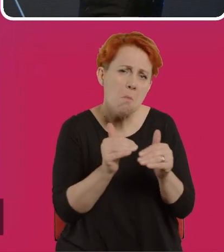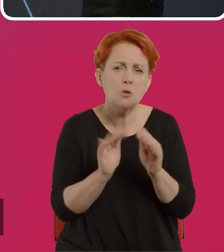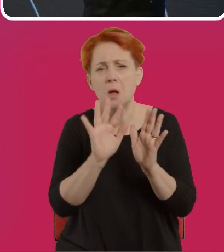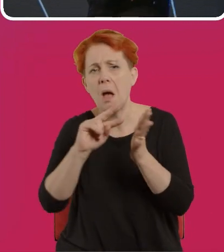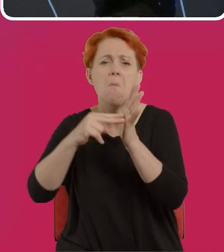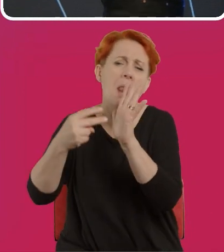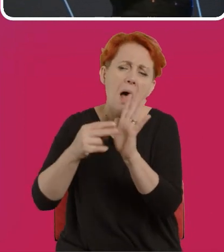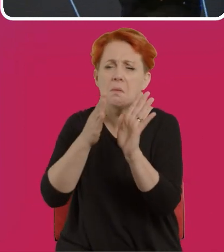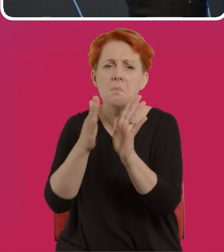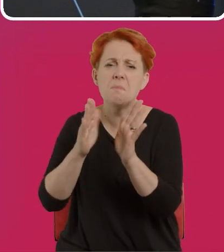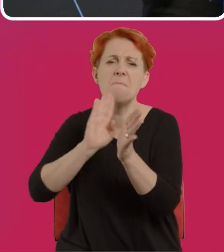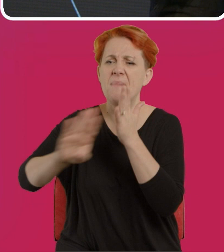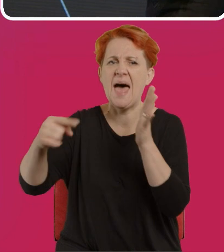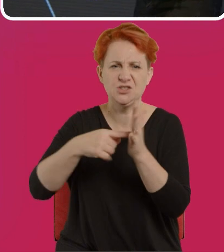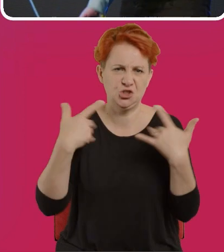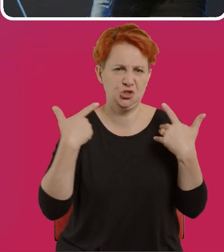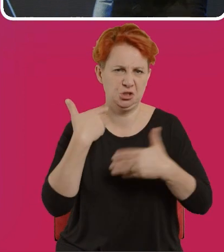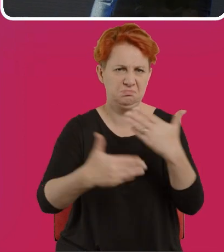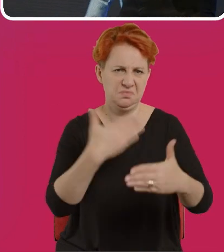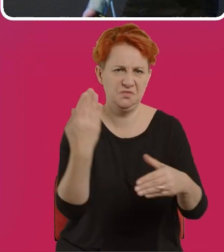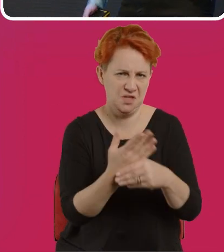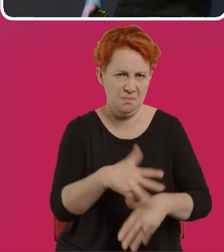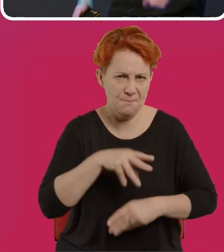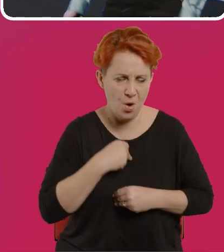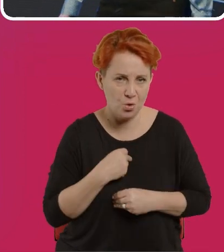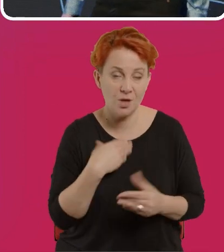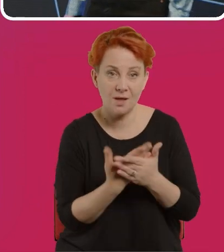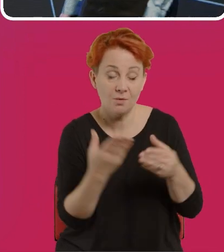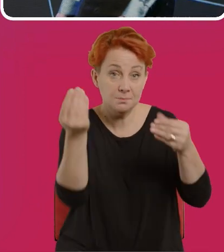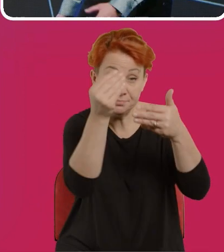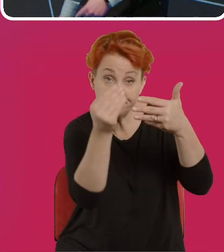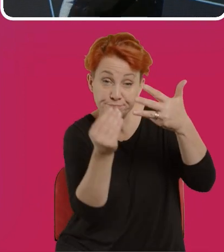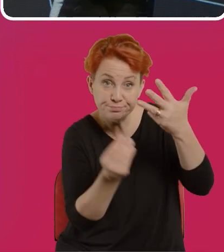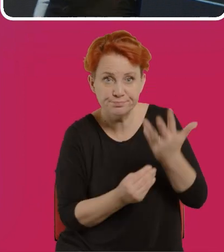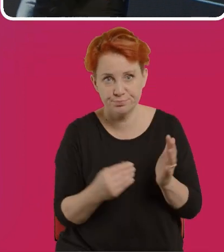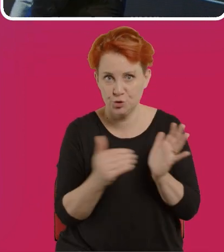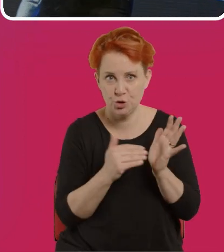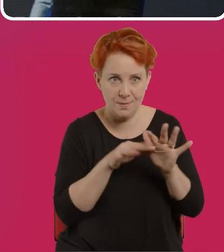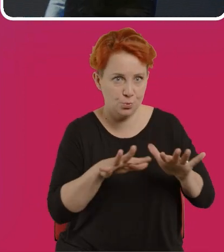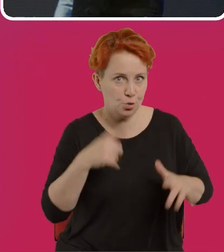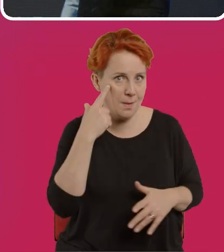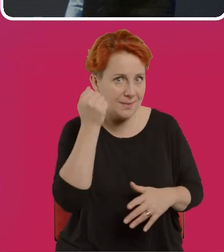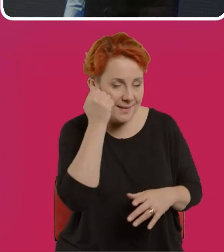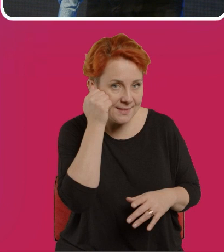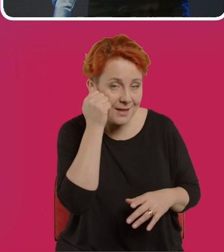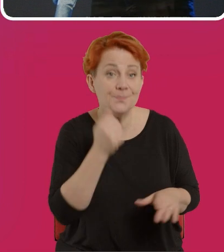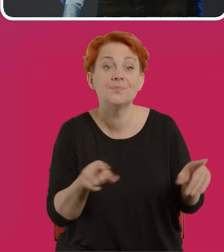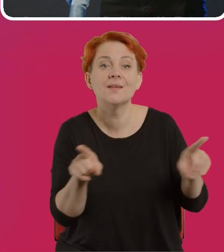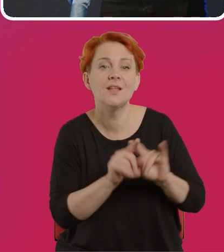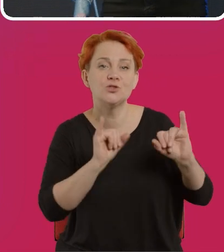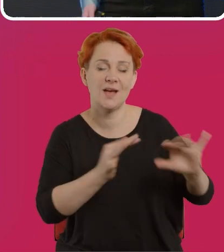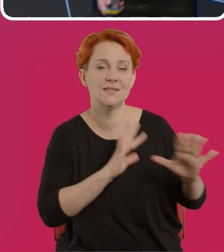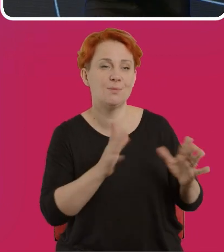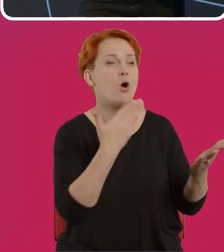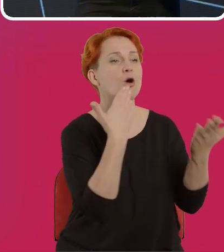sumie i bez tego, tak? Więc bardzo dużo tutaj czynników powinniśmy wziąć pod uwagę. No i na koniec, z jakim my komunikatem do tego klienta